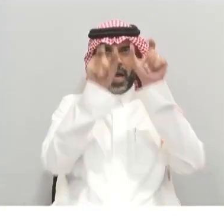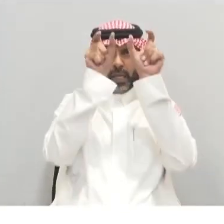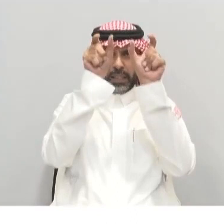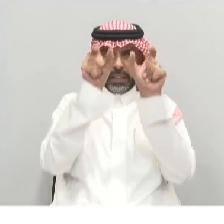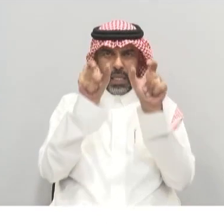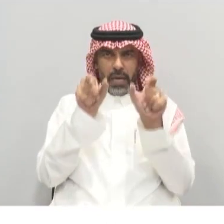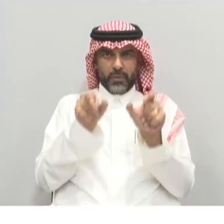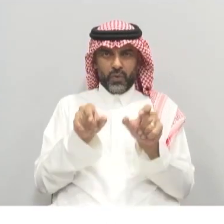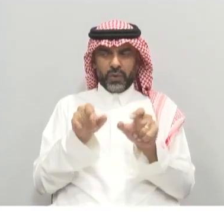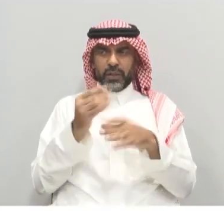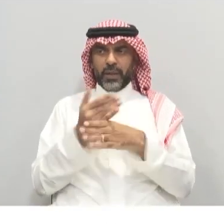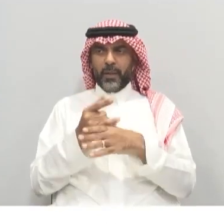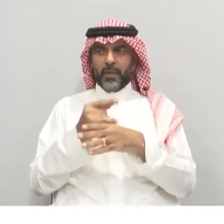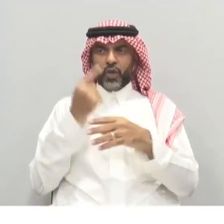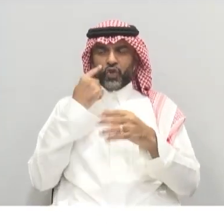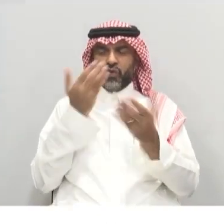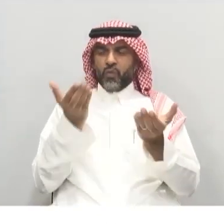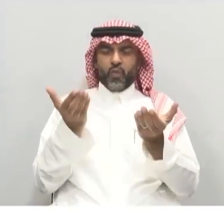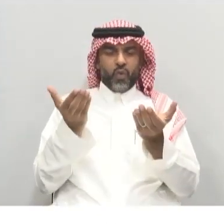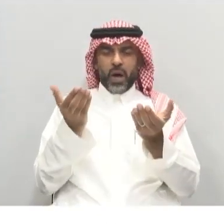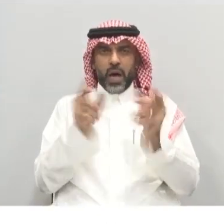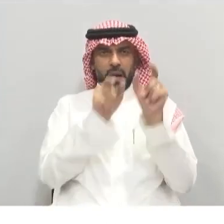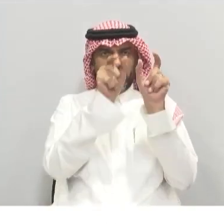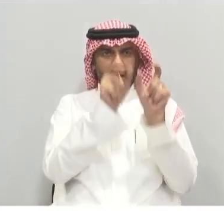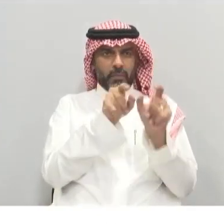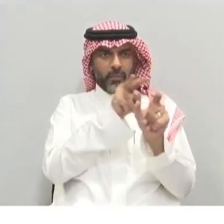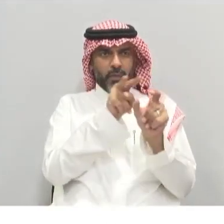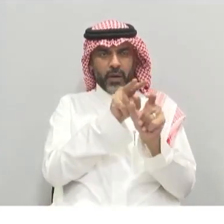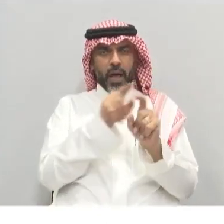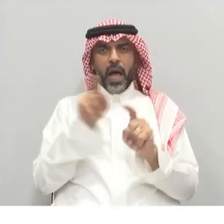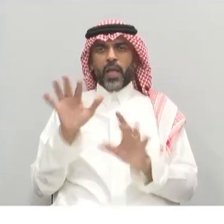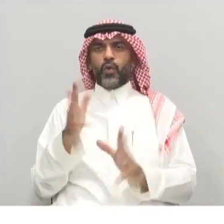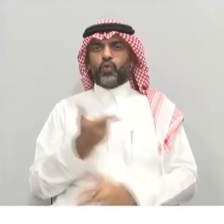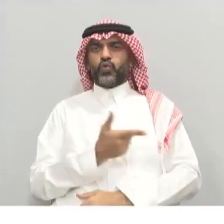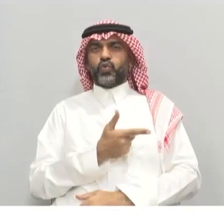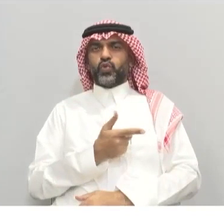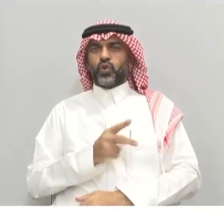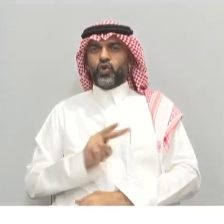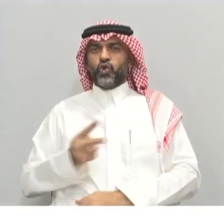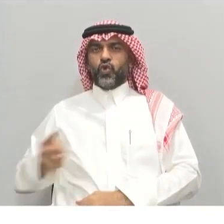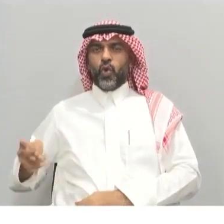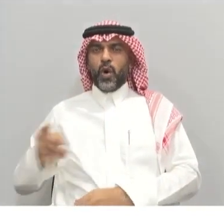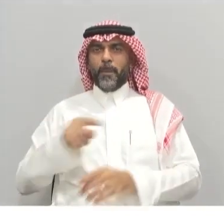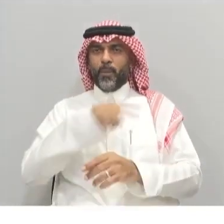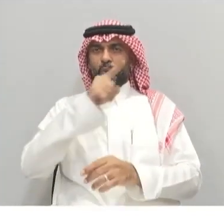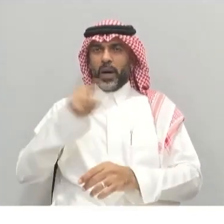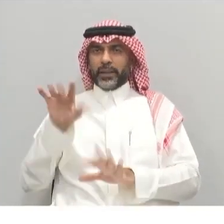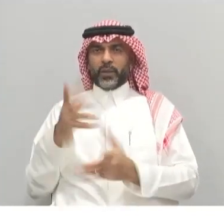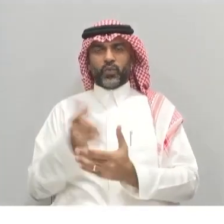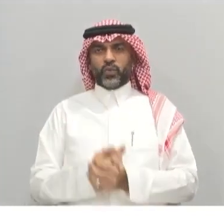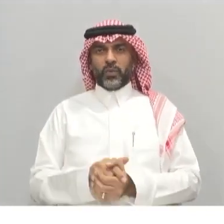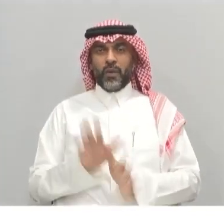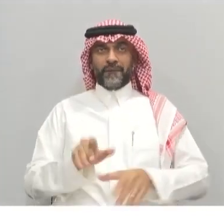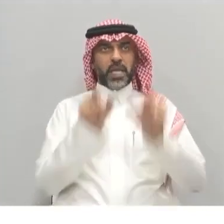لاظهار المقارنات بين الفئات اي انواع المخططات هو تمثيل تخطيطي للبيانات يستخدم اشرطه